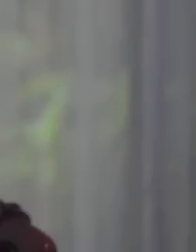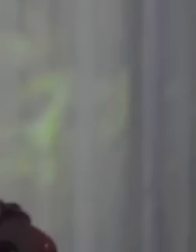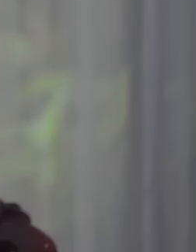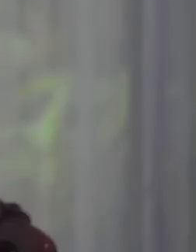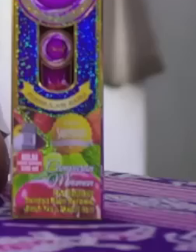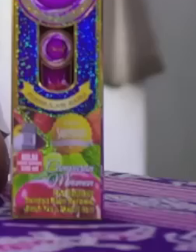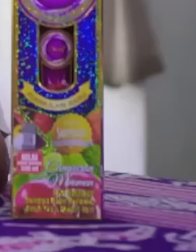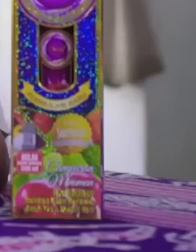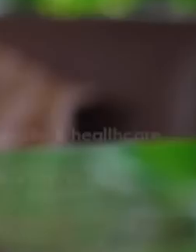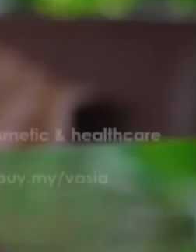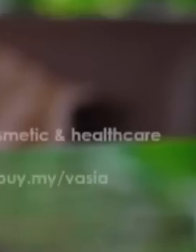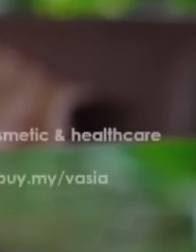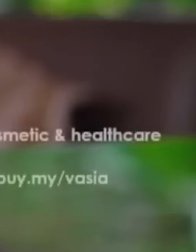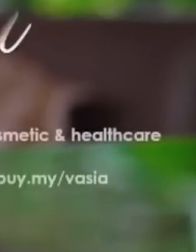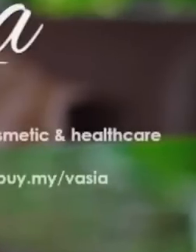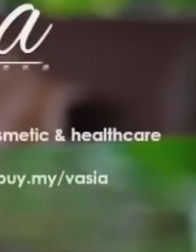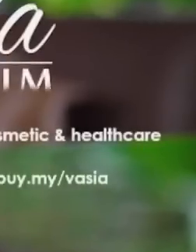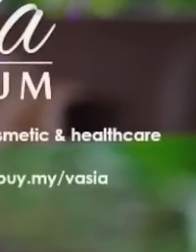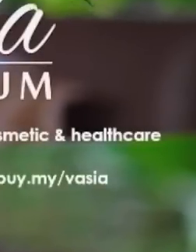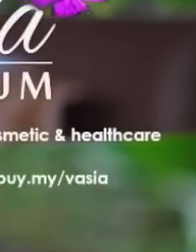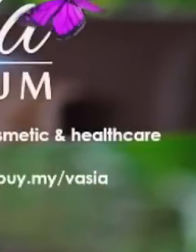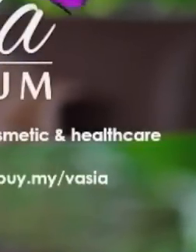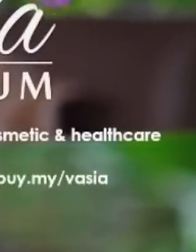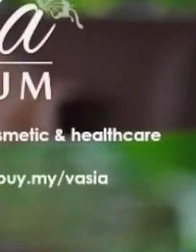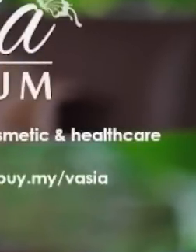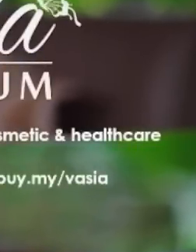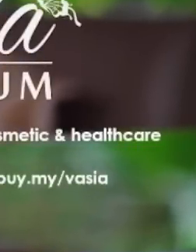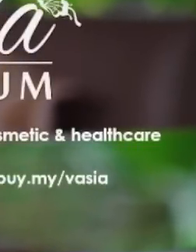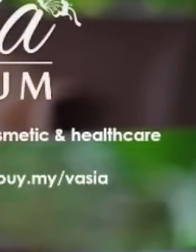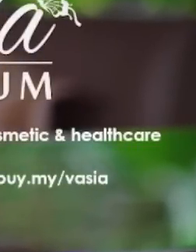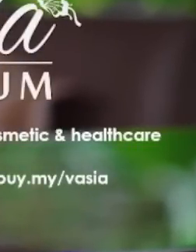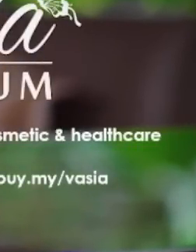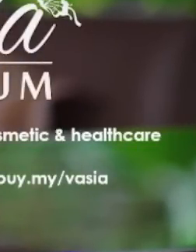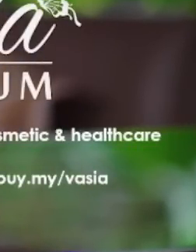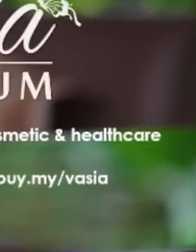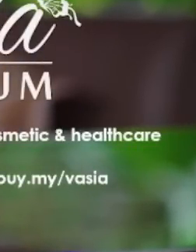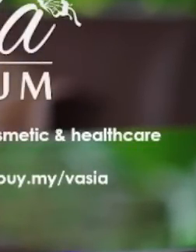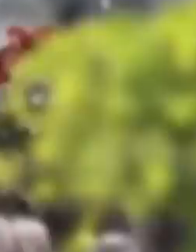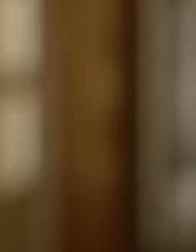berpanjang. Pastikan via Asia baru beli.